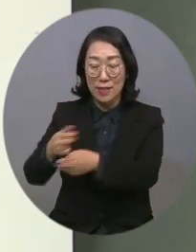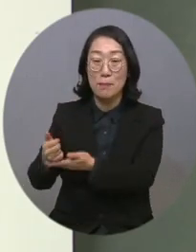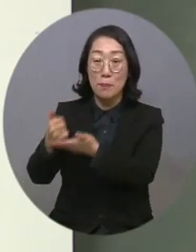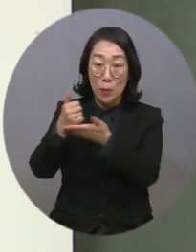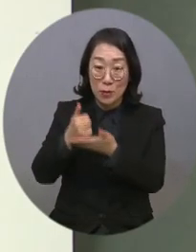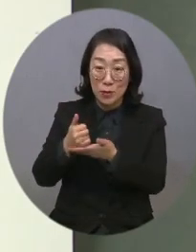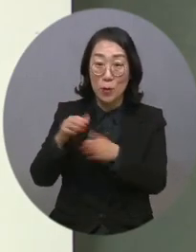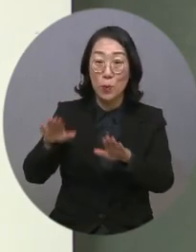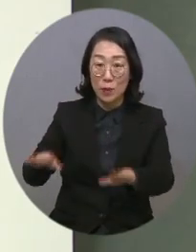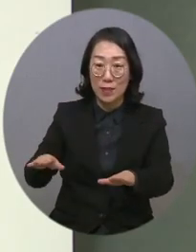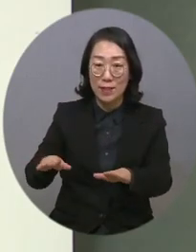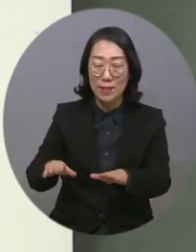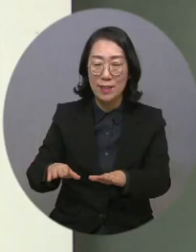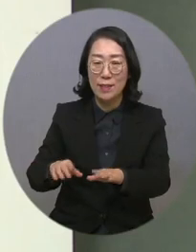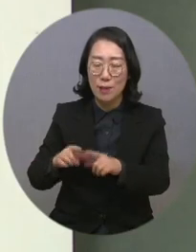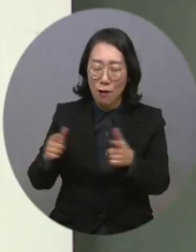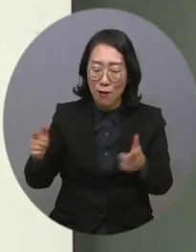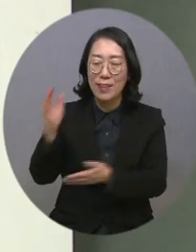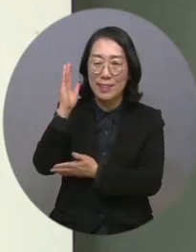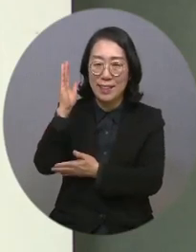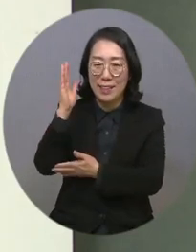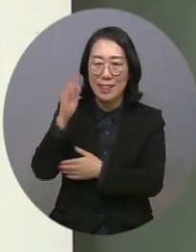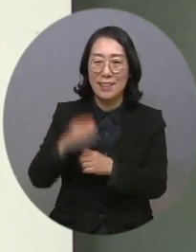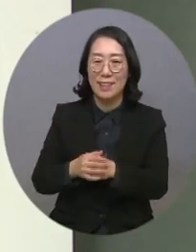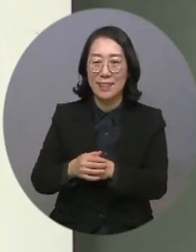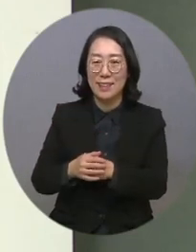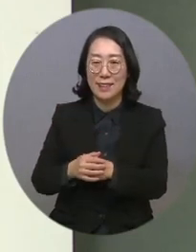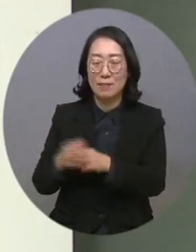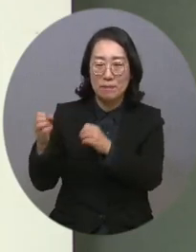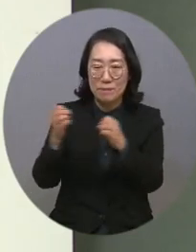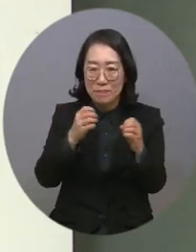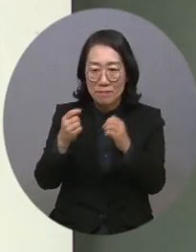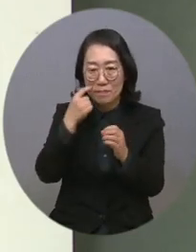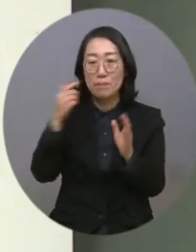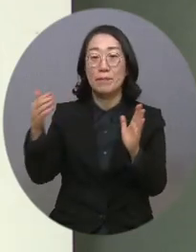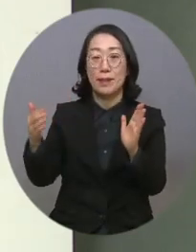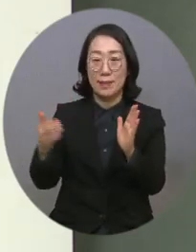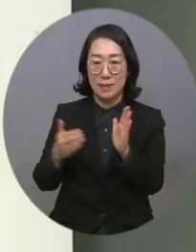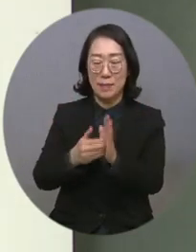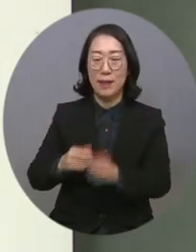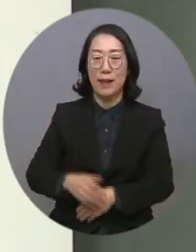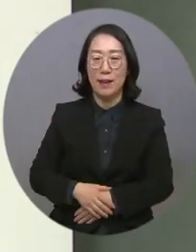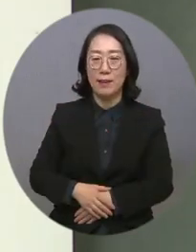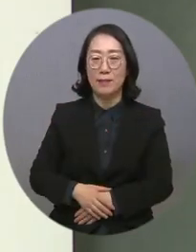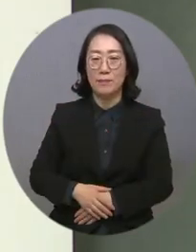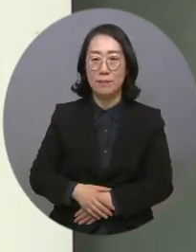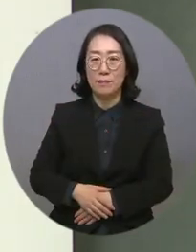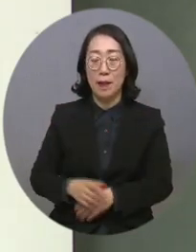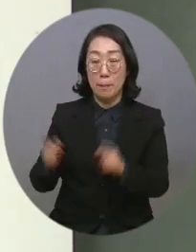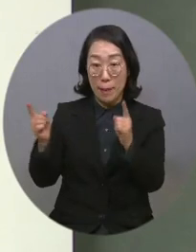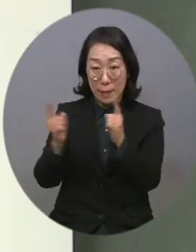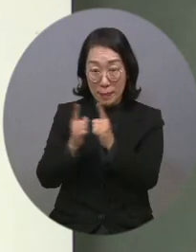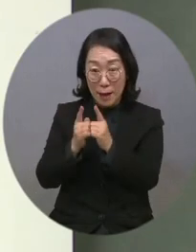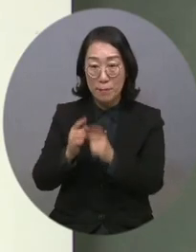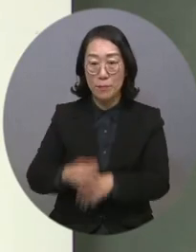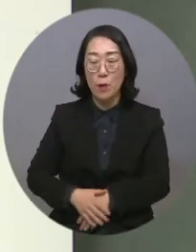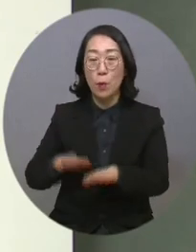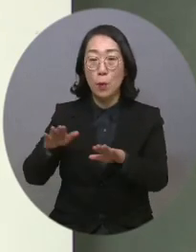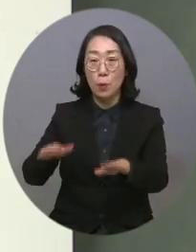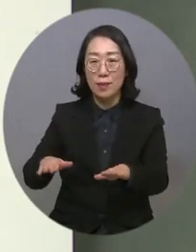그간의 번역 문학의 숨은 얘기들을 하나하나 여러분과 들어봤습니다. 만남 이 시간